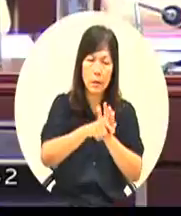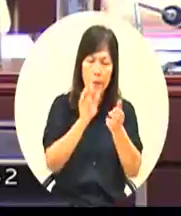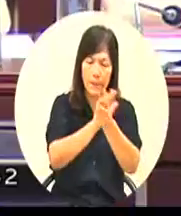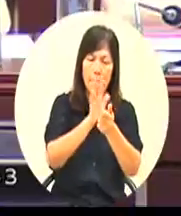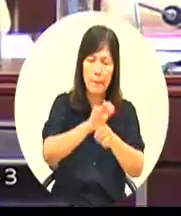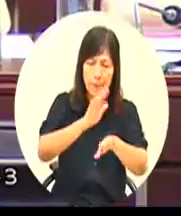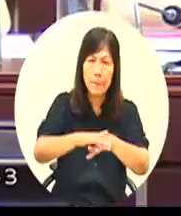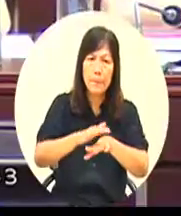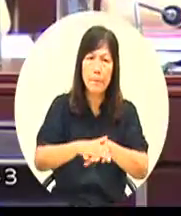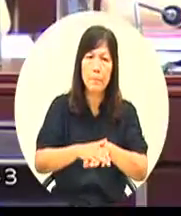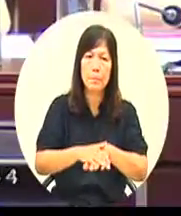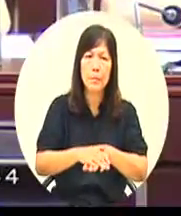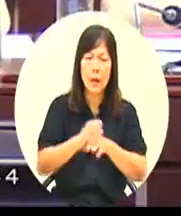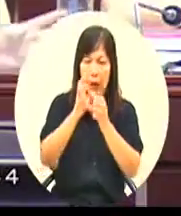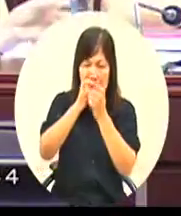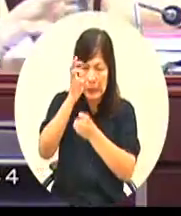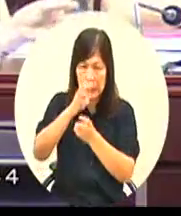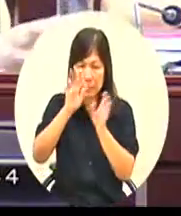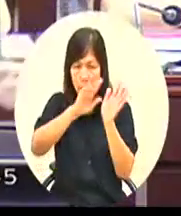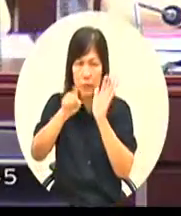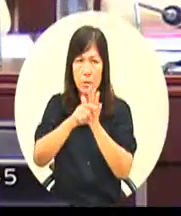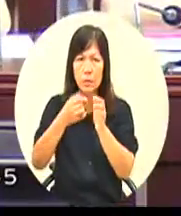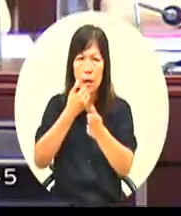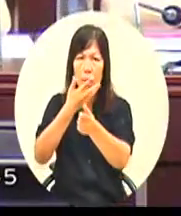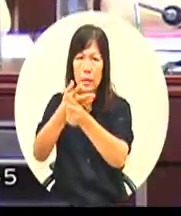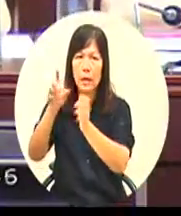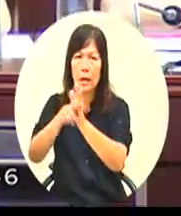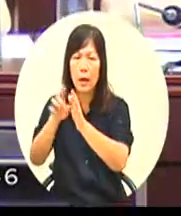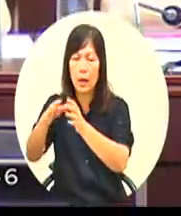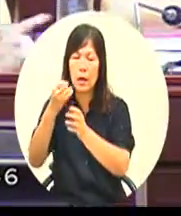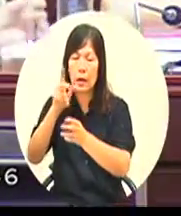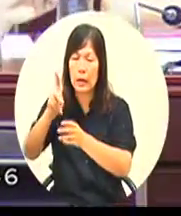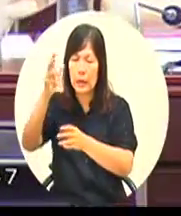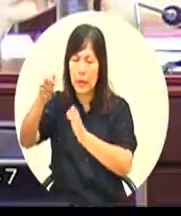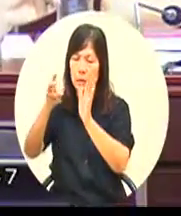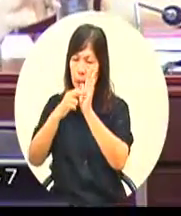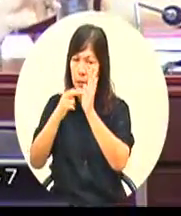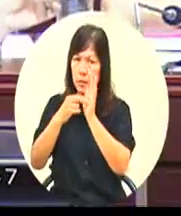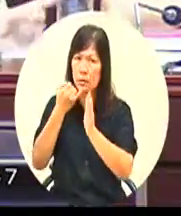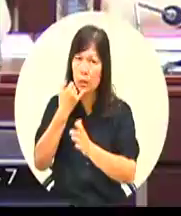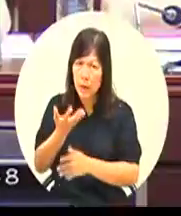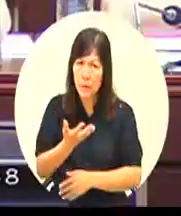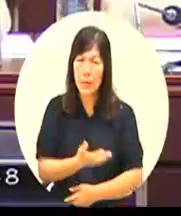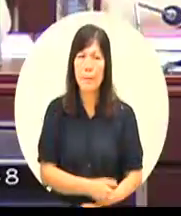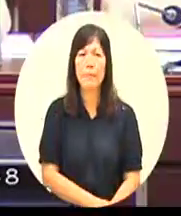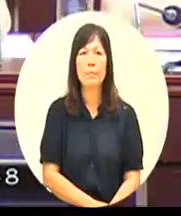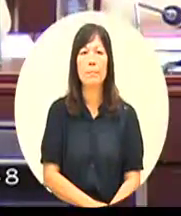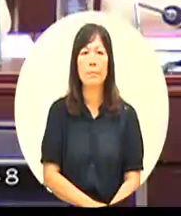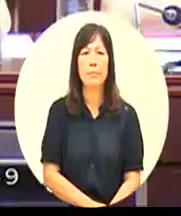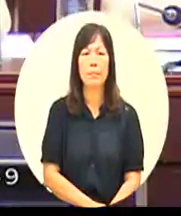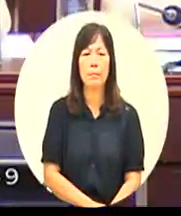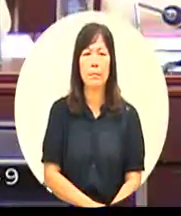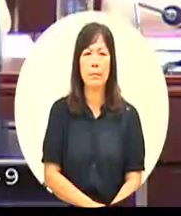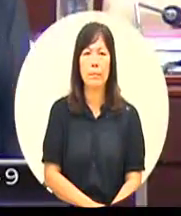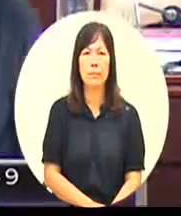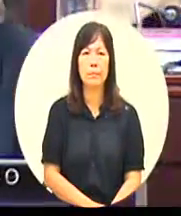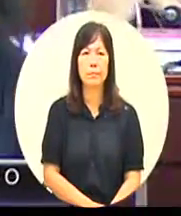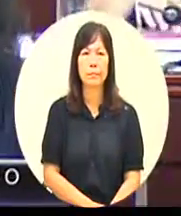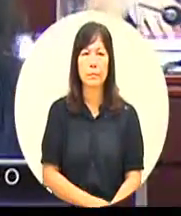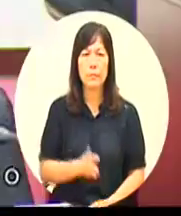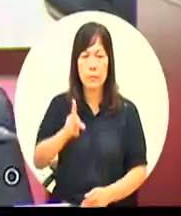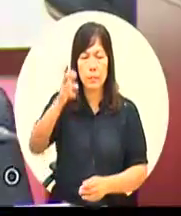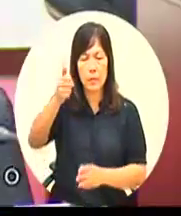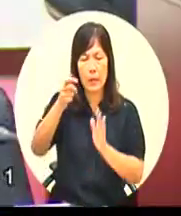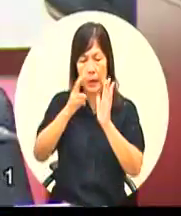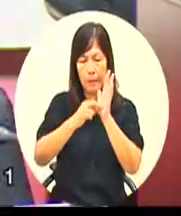哦。所以详细的情形可以让我们治国科科长说明，好吗？给治国科科长说明。 好，科长你说